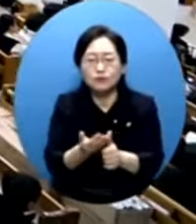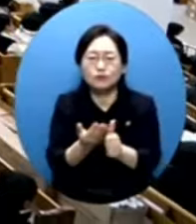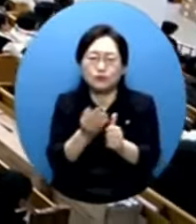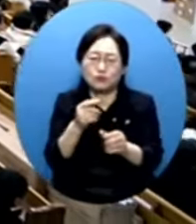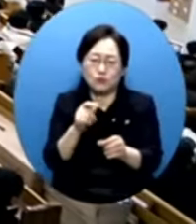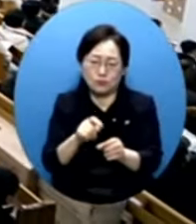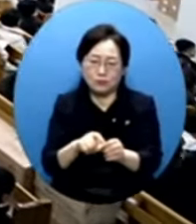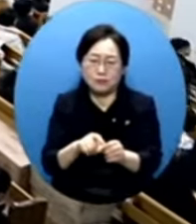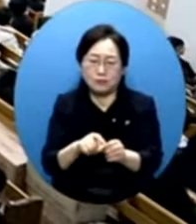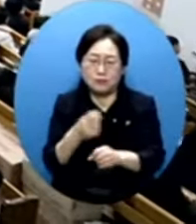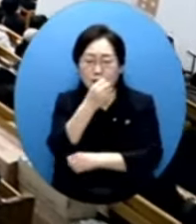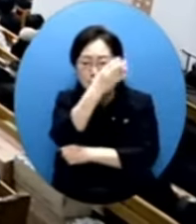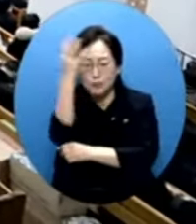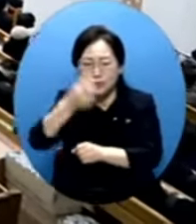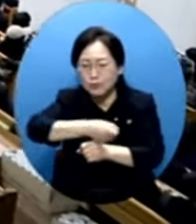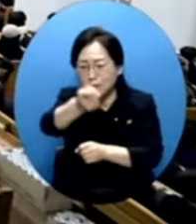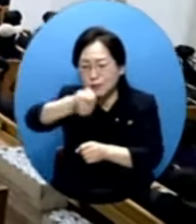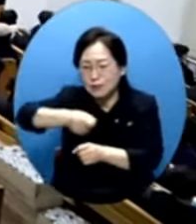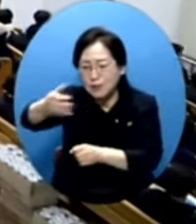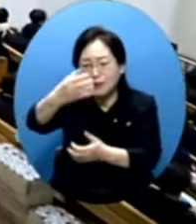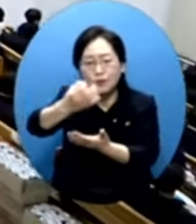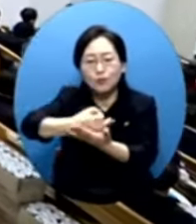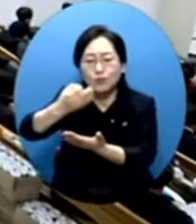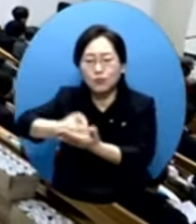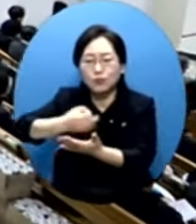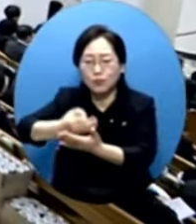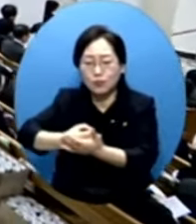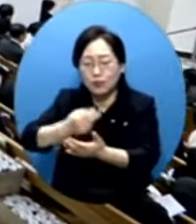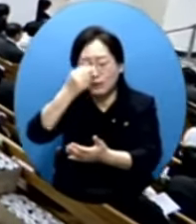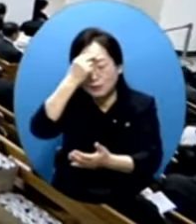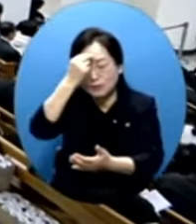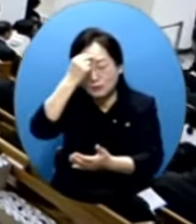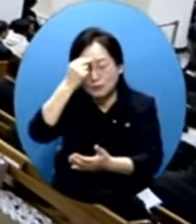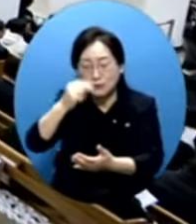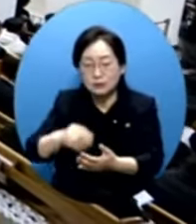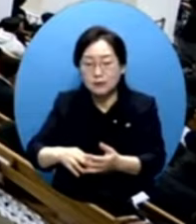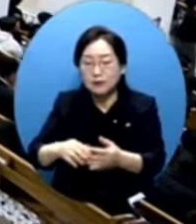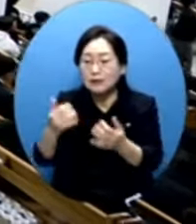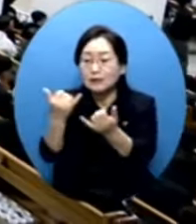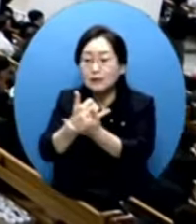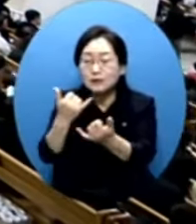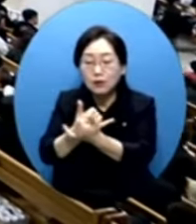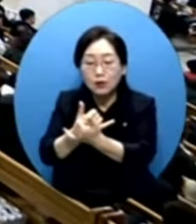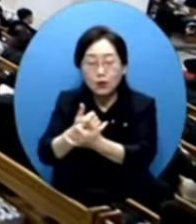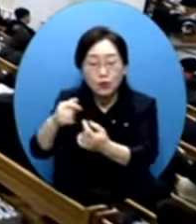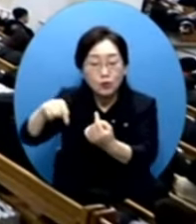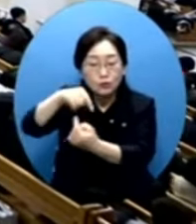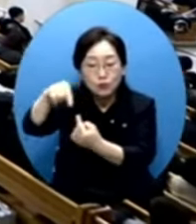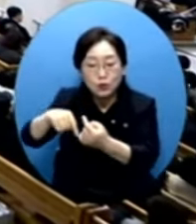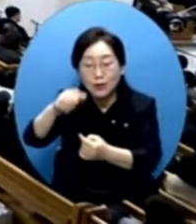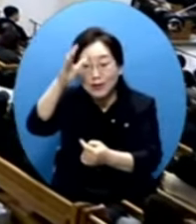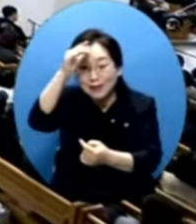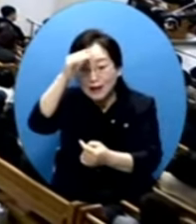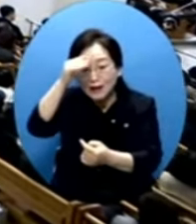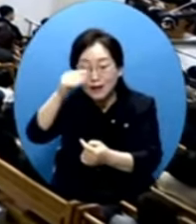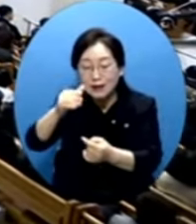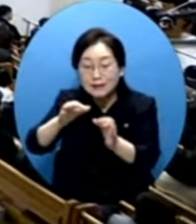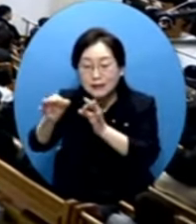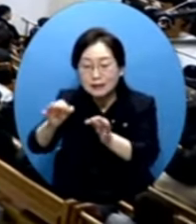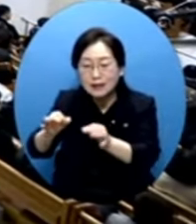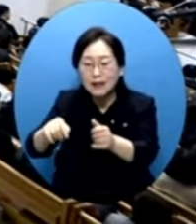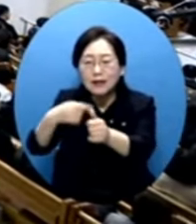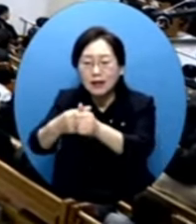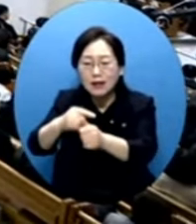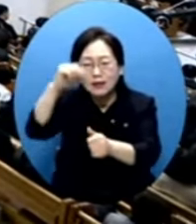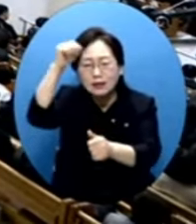하면서 근근히 살아갈 수밖에 없었습니다 이후 친척이 운영하는 가게에 나가서 새벽 시부터 밤 11시까지